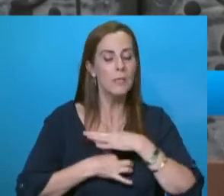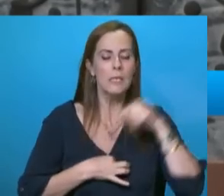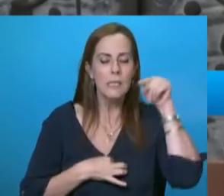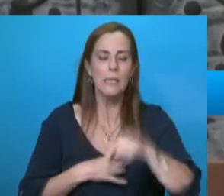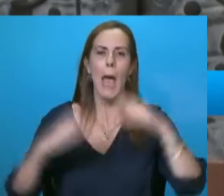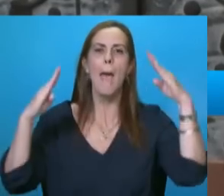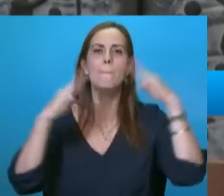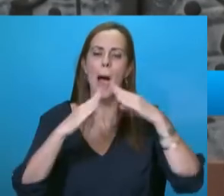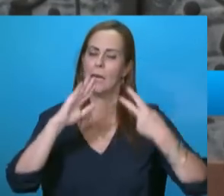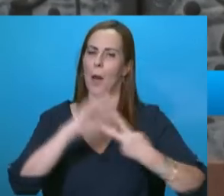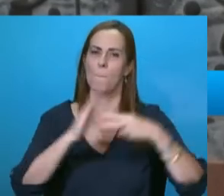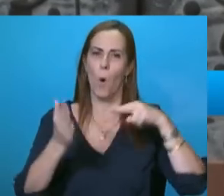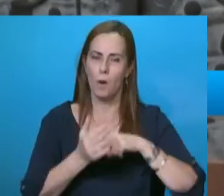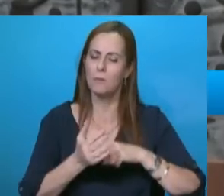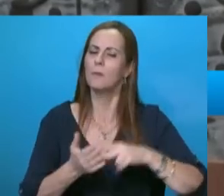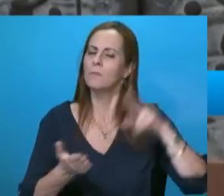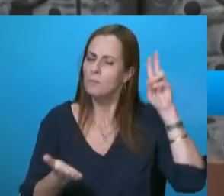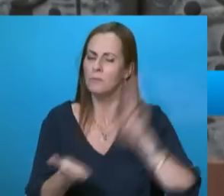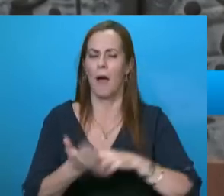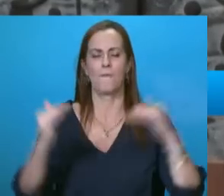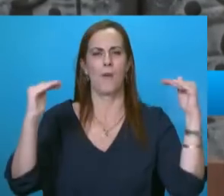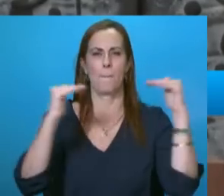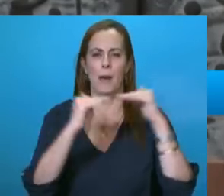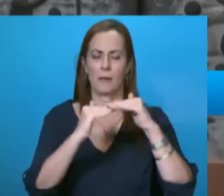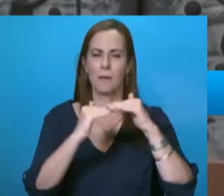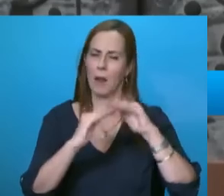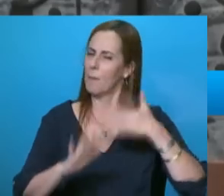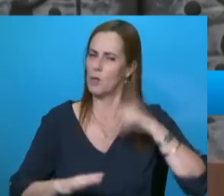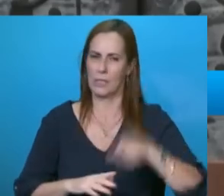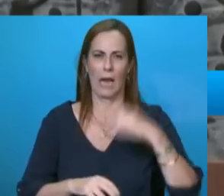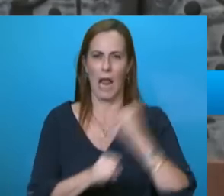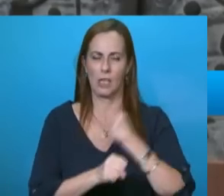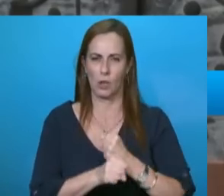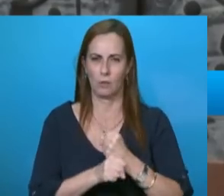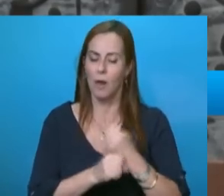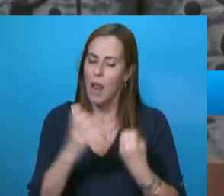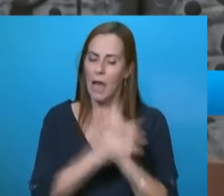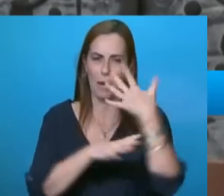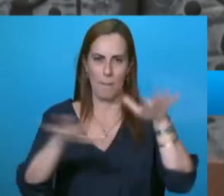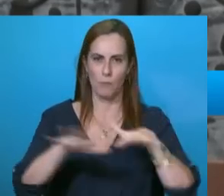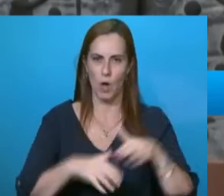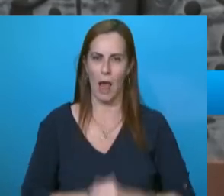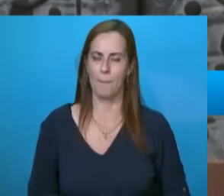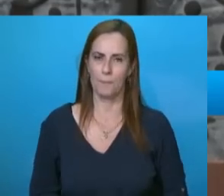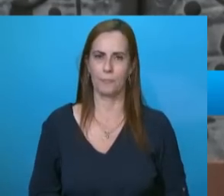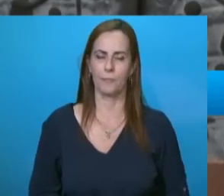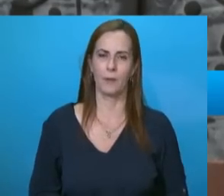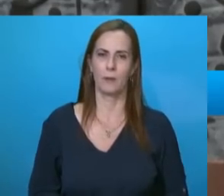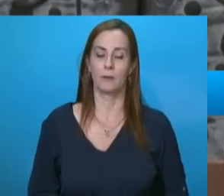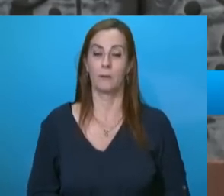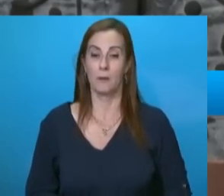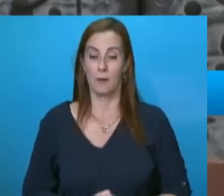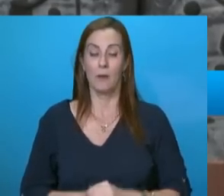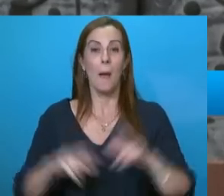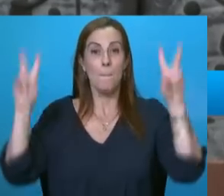הבית הפוליטי הנכון למשימה שעומדת כעת בפנינו, הקמת הממשלה. בבית הזה